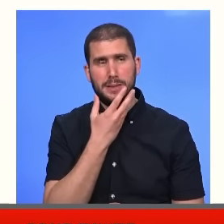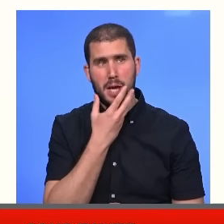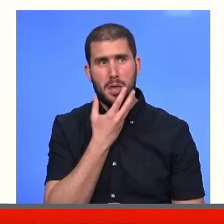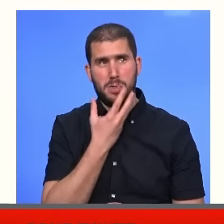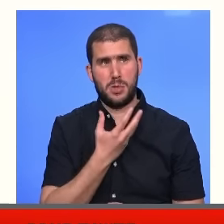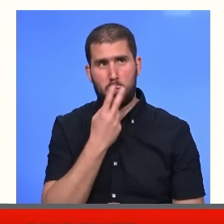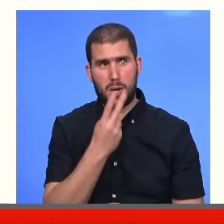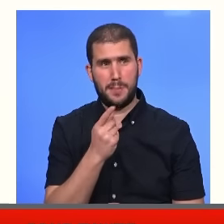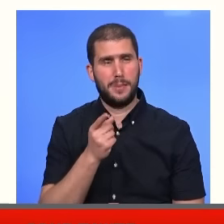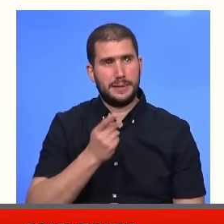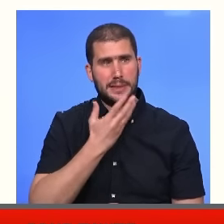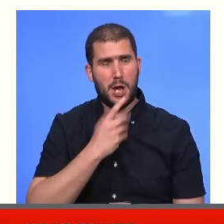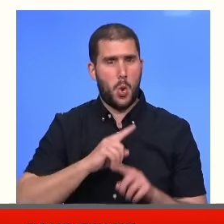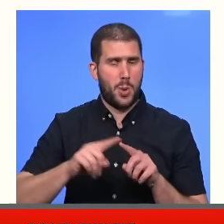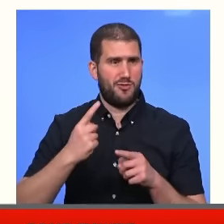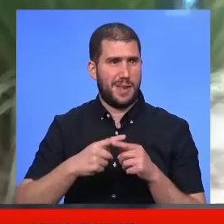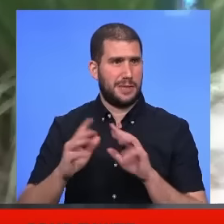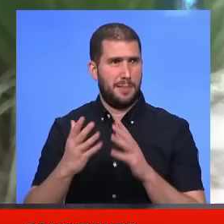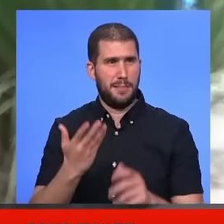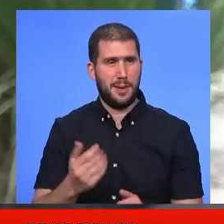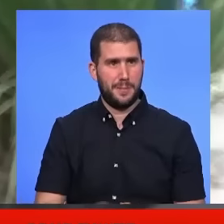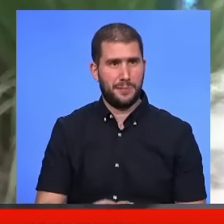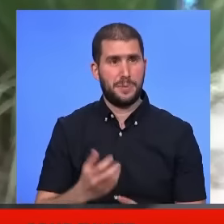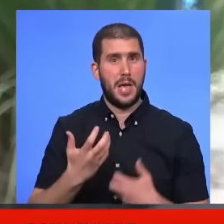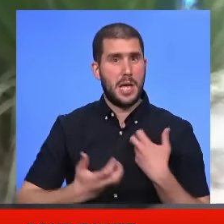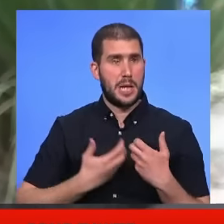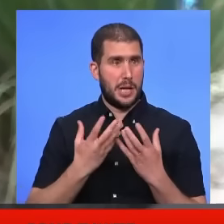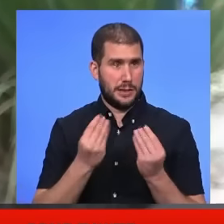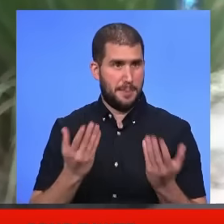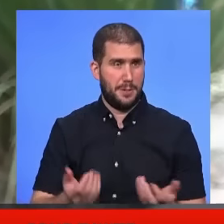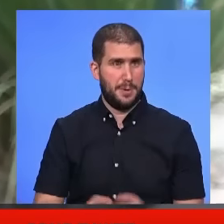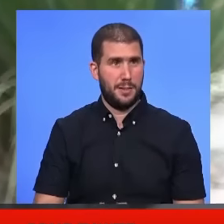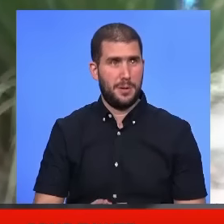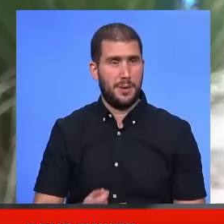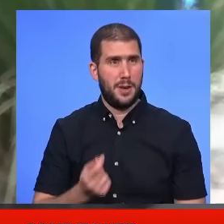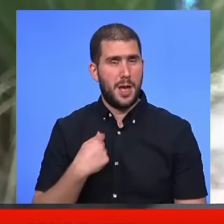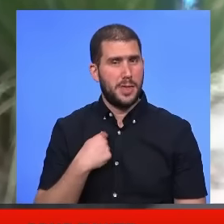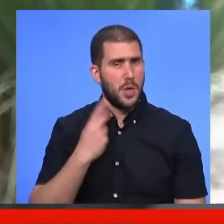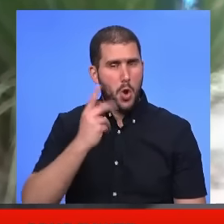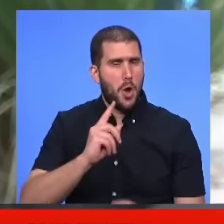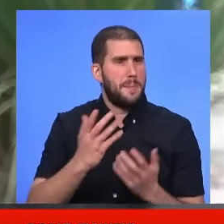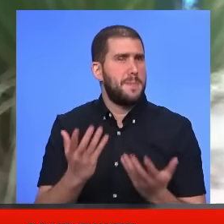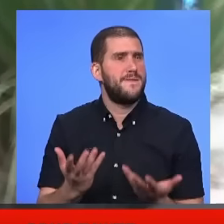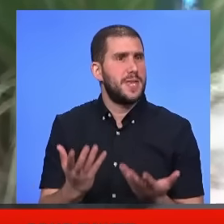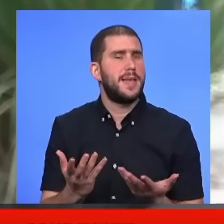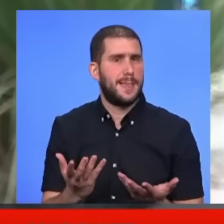גדל, זה הזקן של חודש וחצי בערך. הכעס הוא רב על זה שאני לא מבין.